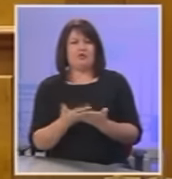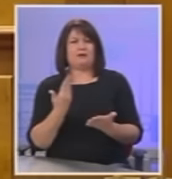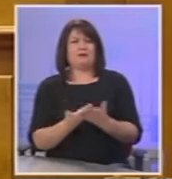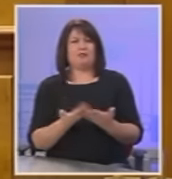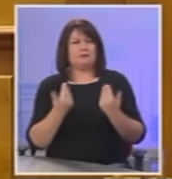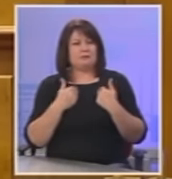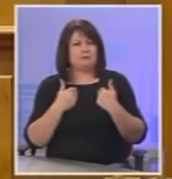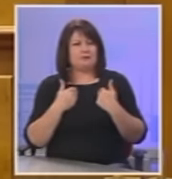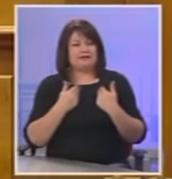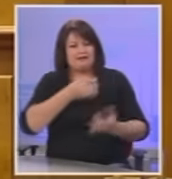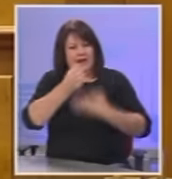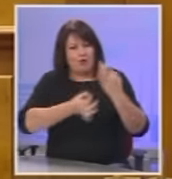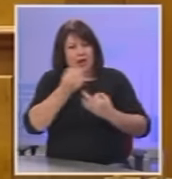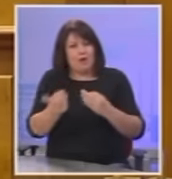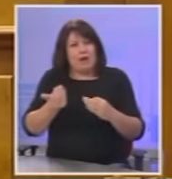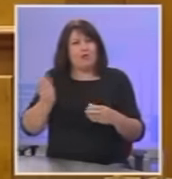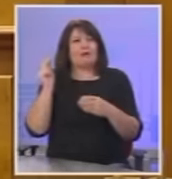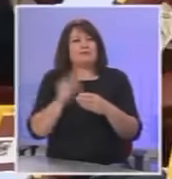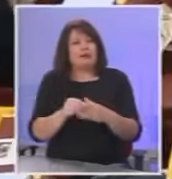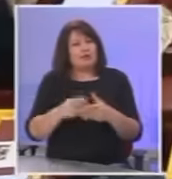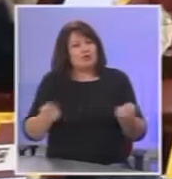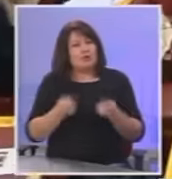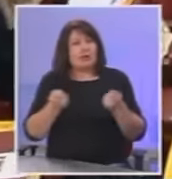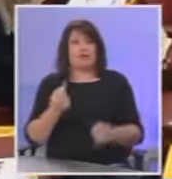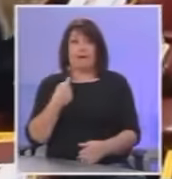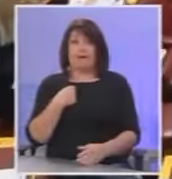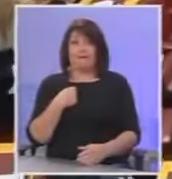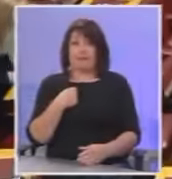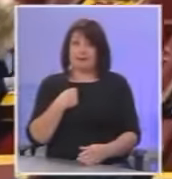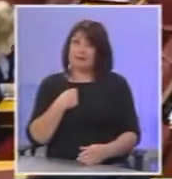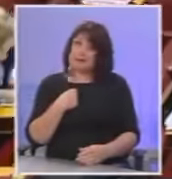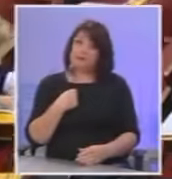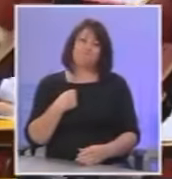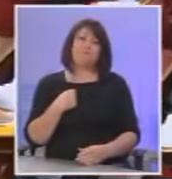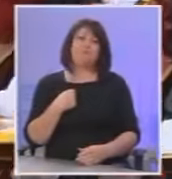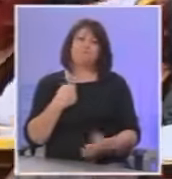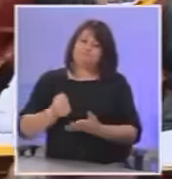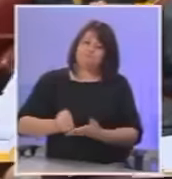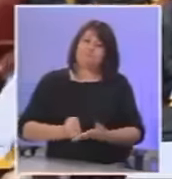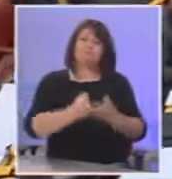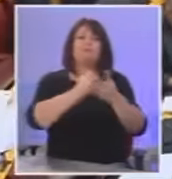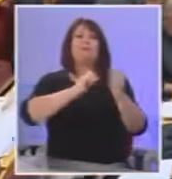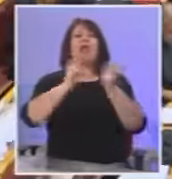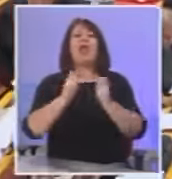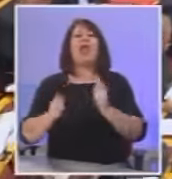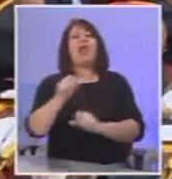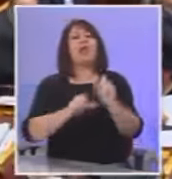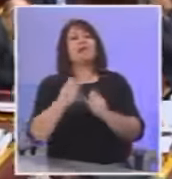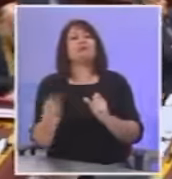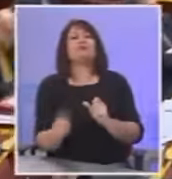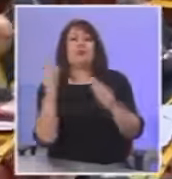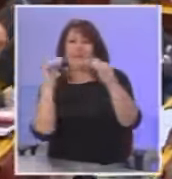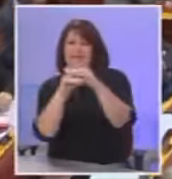φορά όλα όσα λέγαμε προεκλογικά. Εμείς σε κάθε περίπτωση στηρίζουμε αλλαγές που φέρνουν νέες